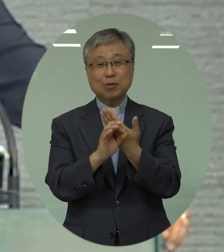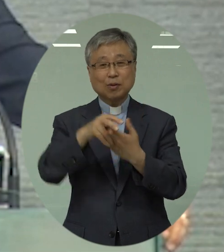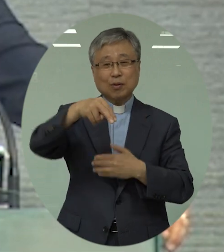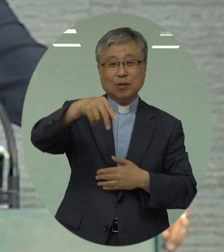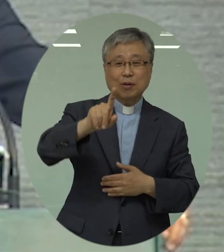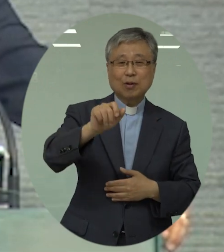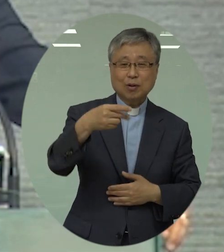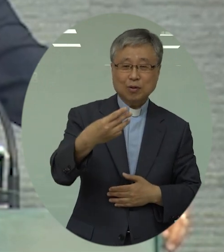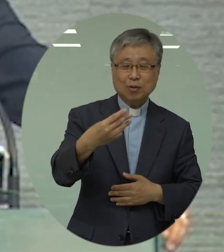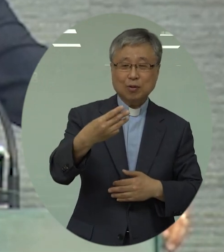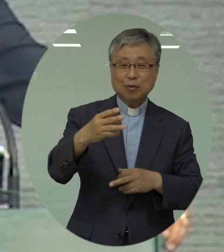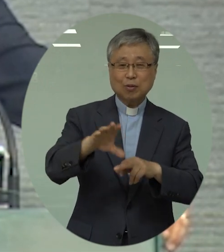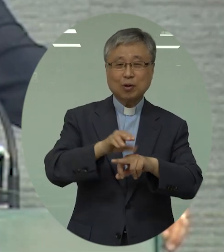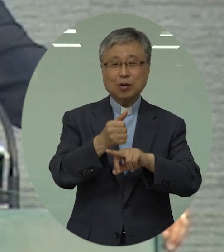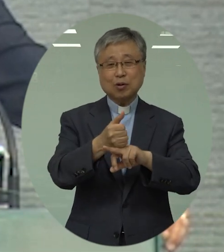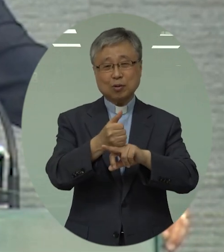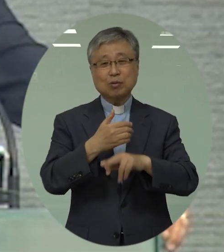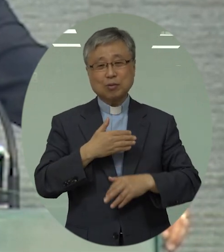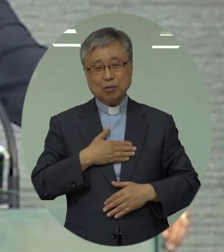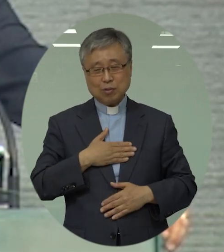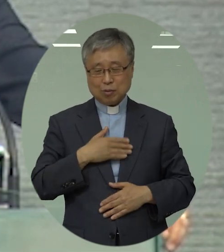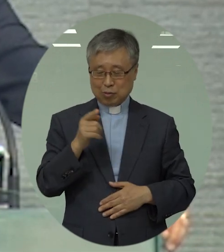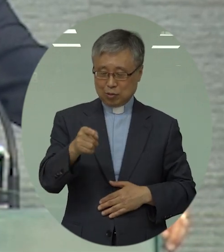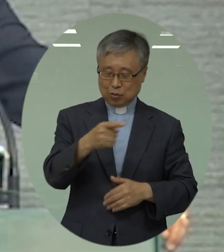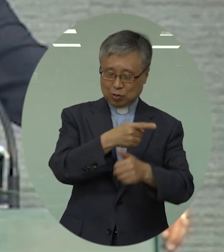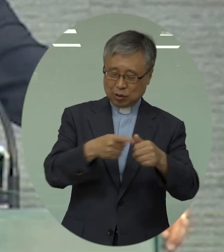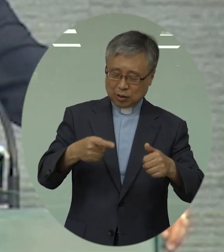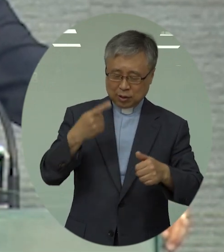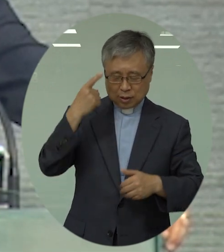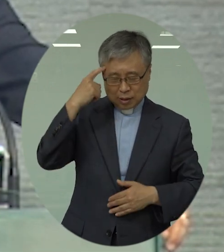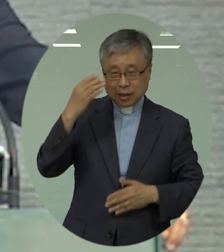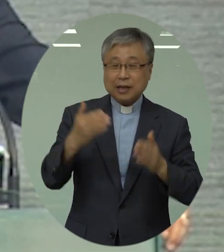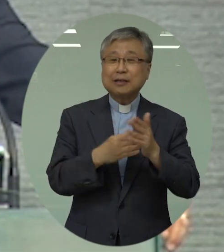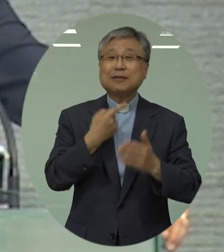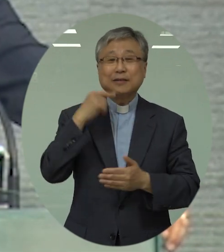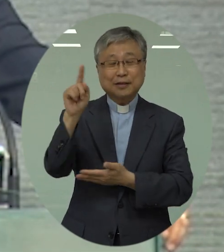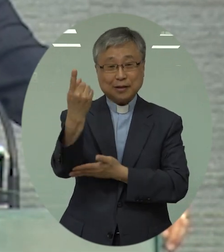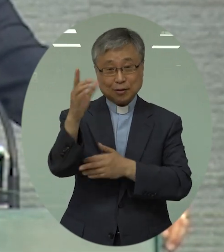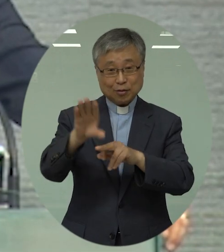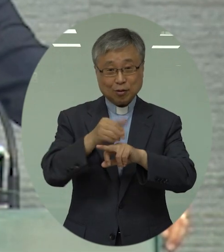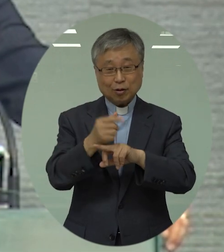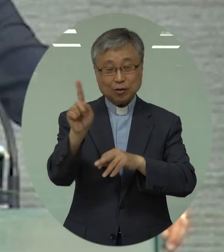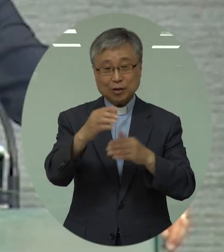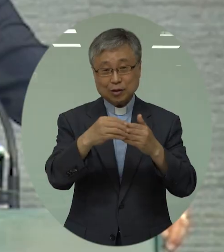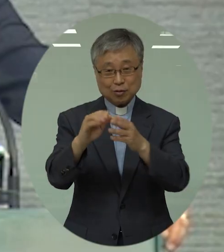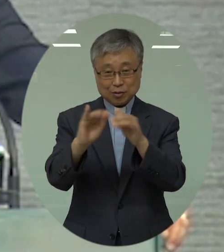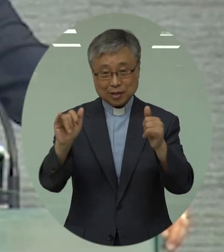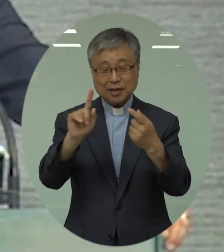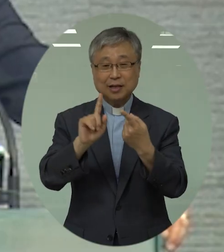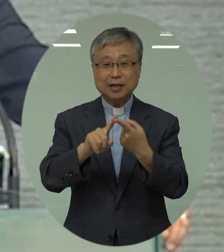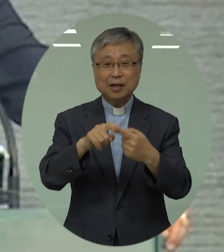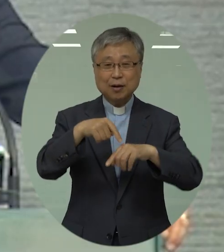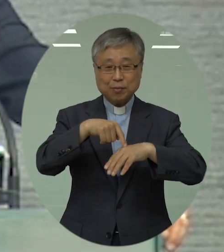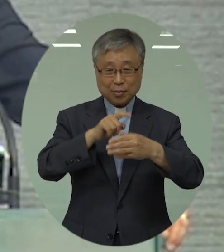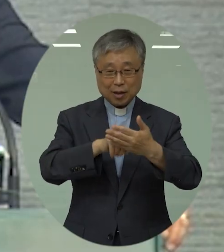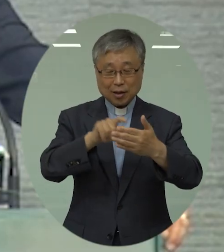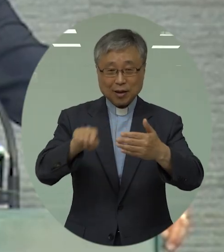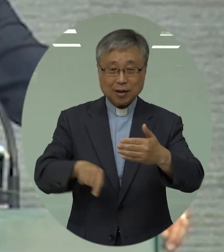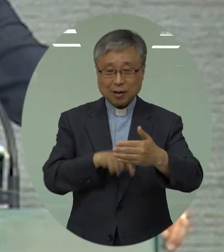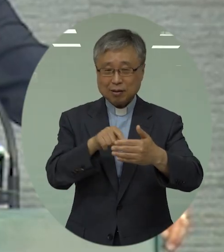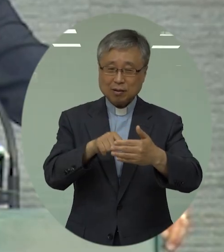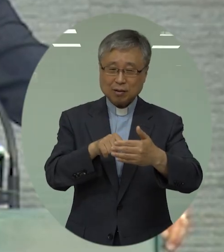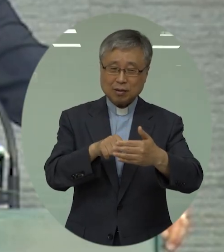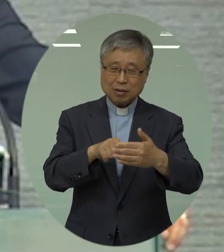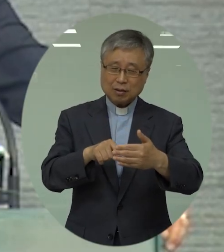사울을 죽일까 생각했던 다윗처럼 이 땅의 어떤 지도자들에 대해서 내가 마음에 안